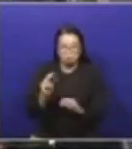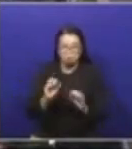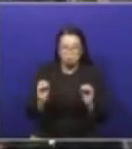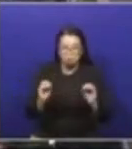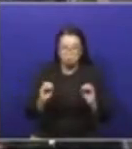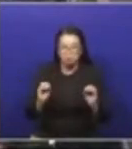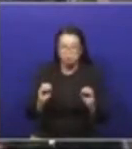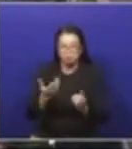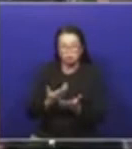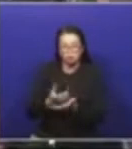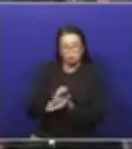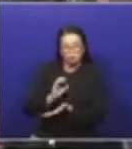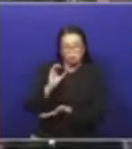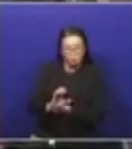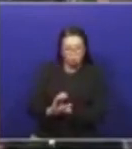มีงบประมาณบางเรื่องแย่มากไม่ควรทำมาแต่แรกแต่ก็ทำมา